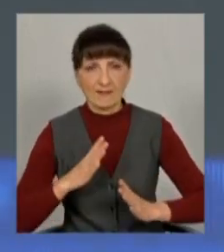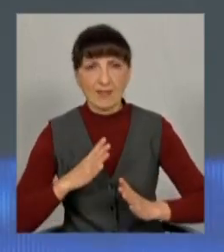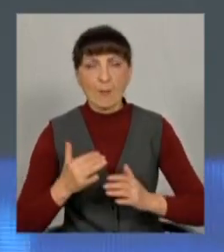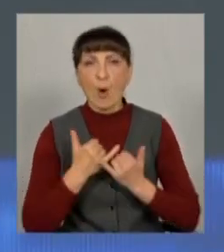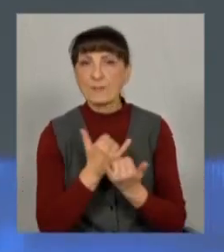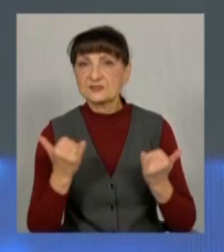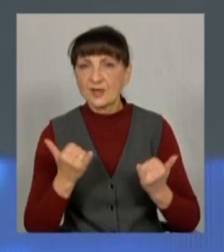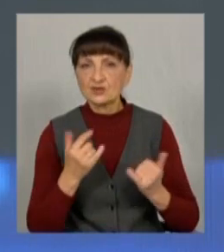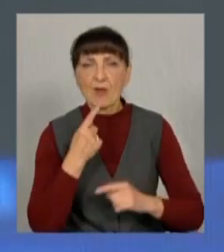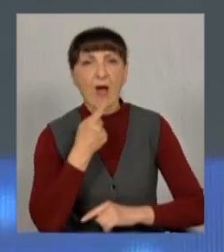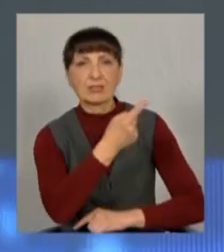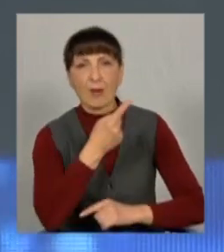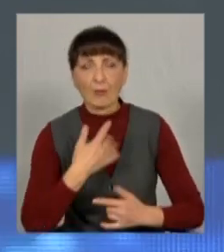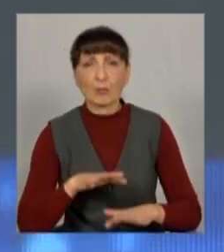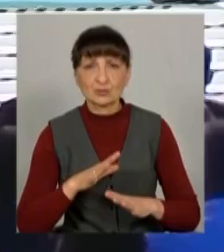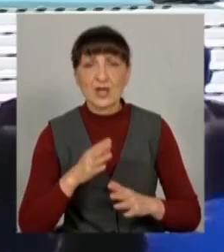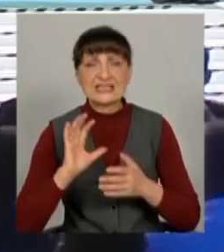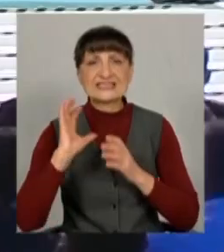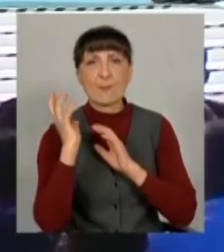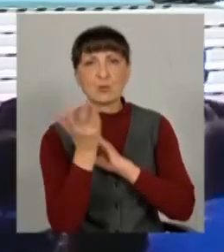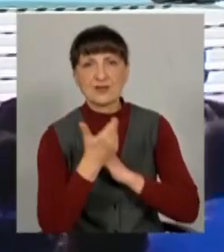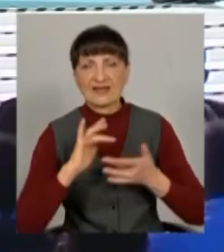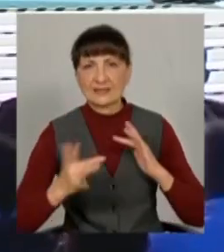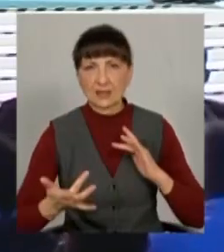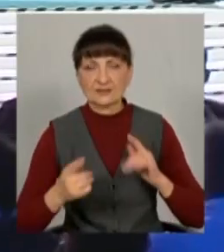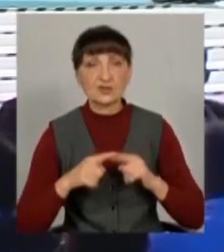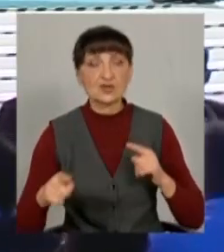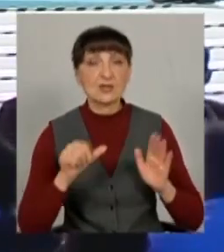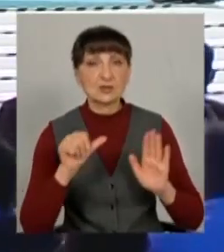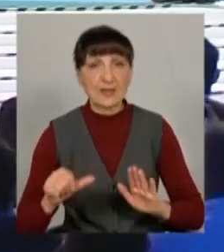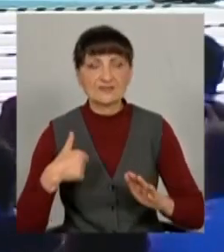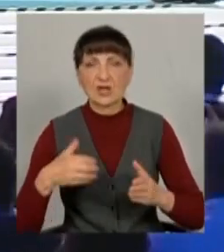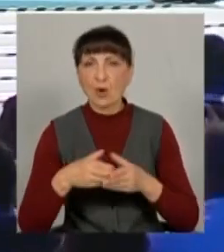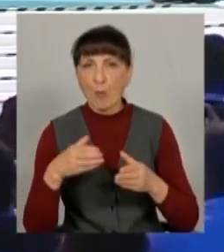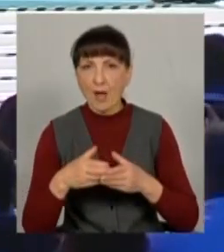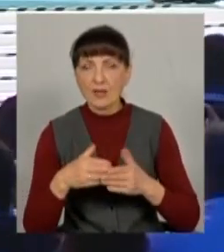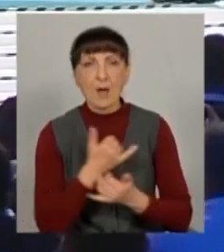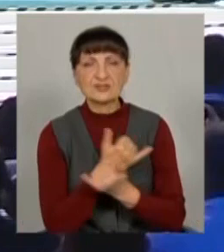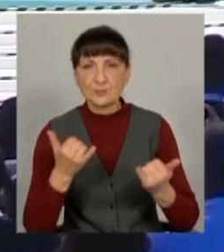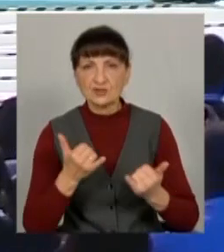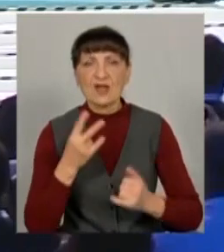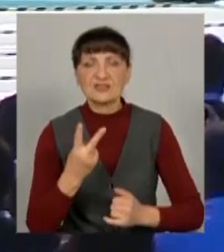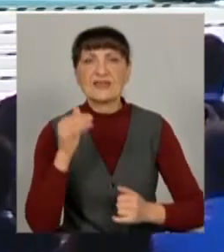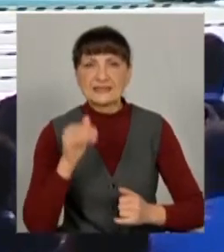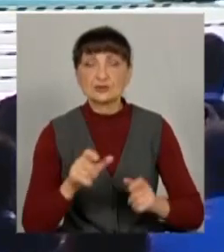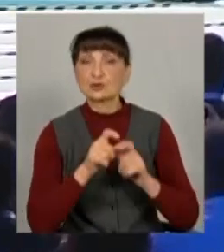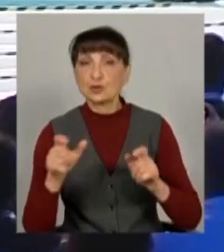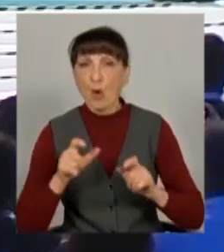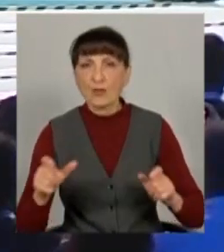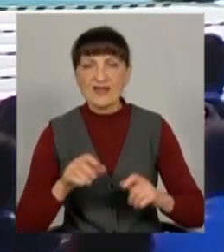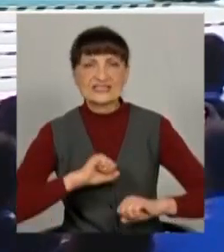обеспечению отдалённых сёл страны спутниковым интернетом в течение полугода Наша компания обеспечит 2.000 школ